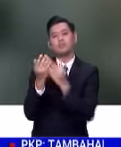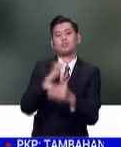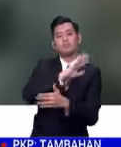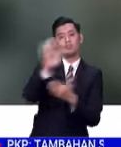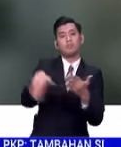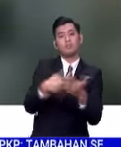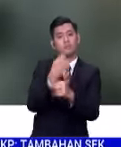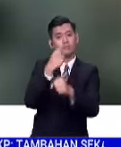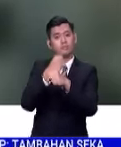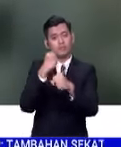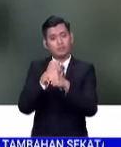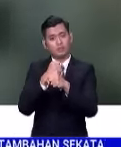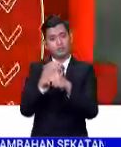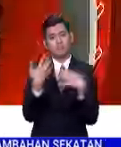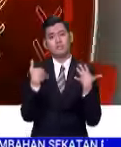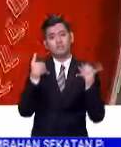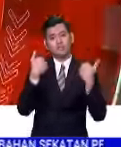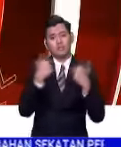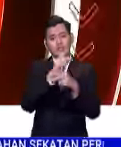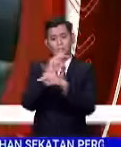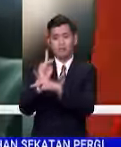kesihatan dilindungi.